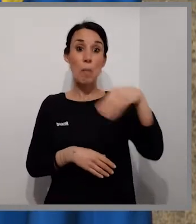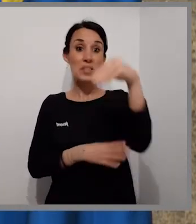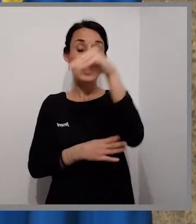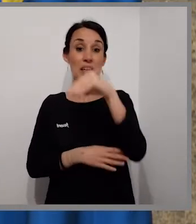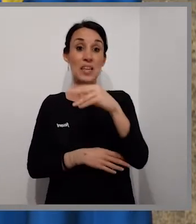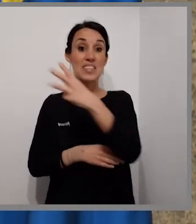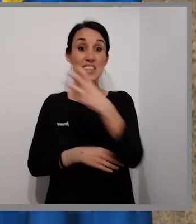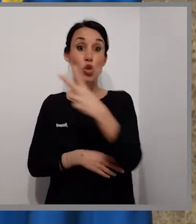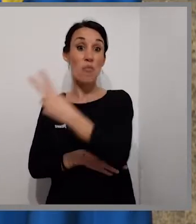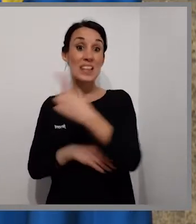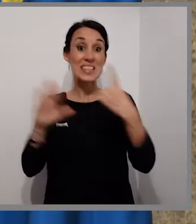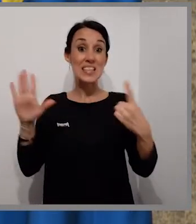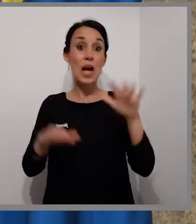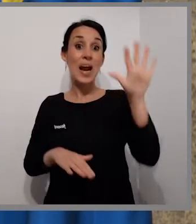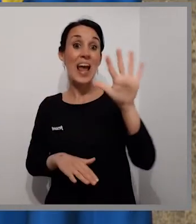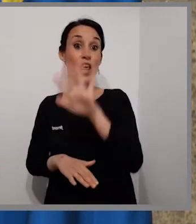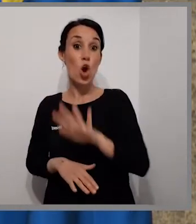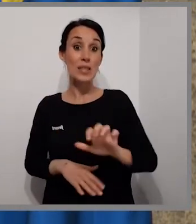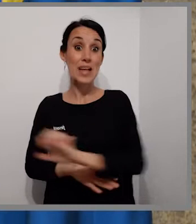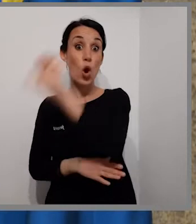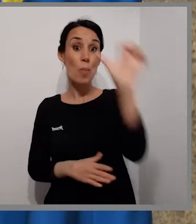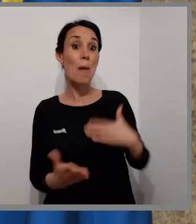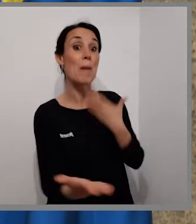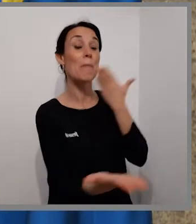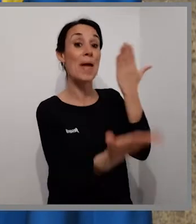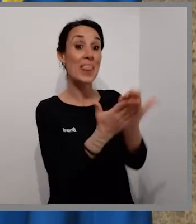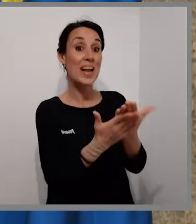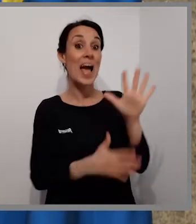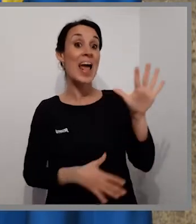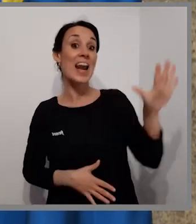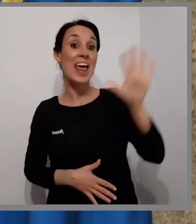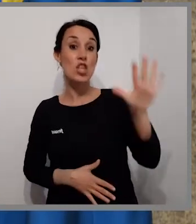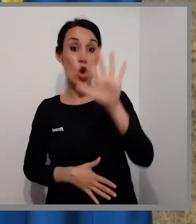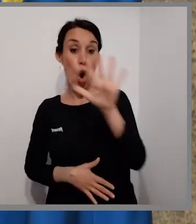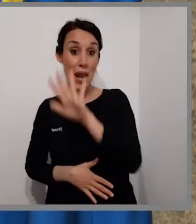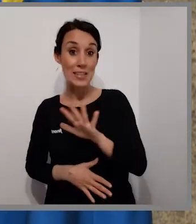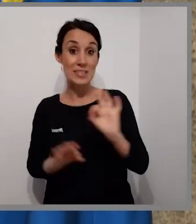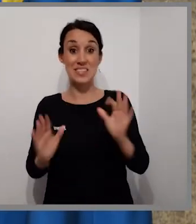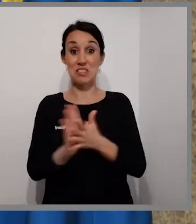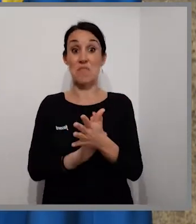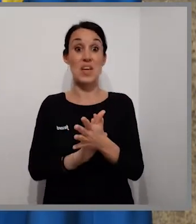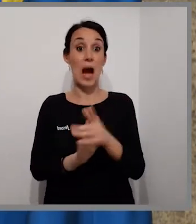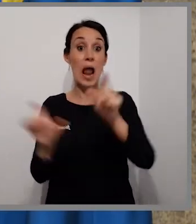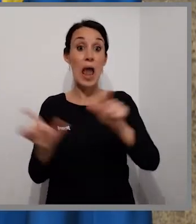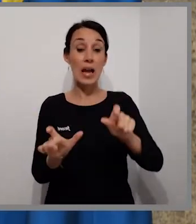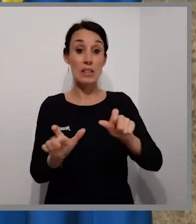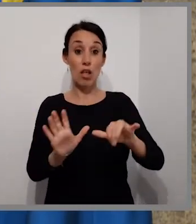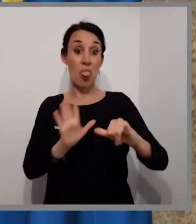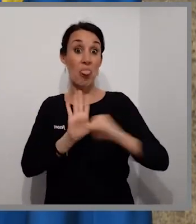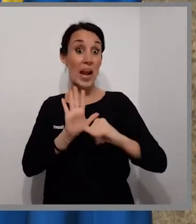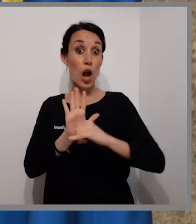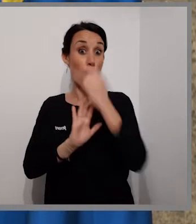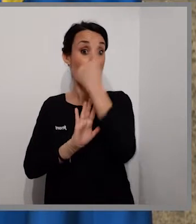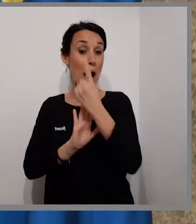les 326 regions europees per demanar-los que des de les regions, des de l'àmbit més pròxim als